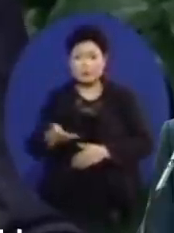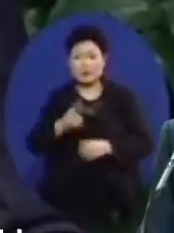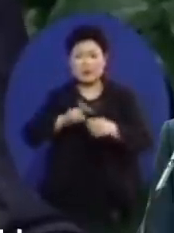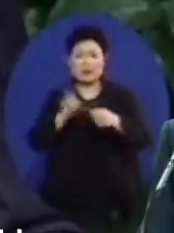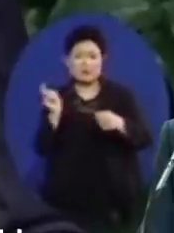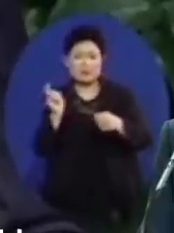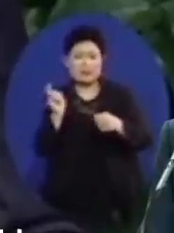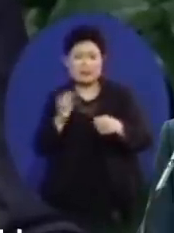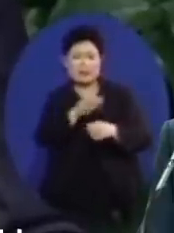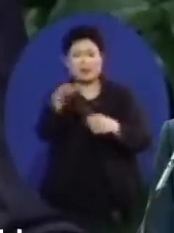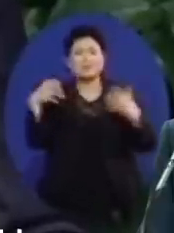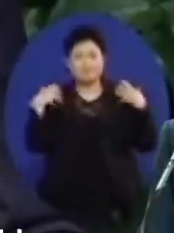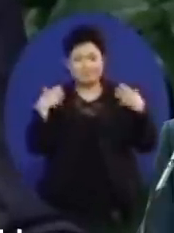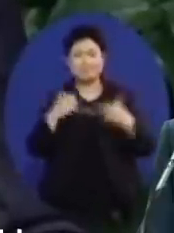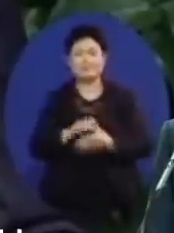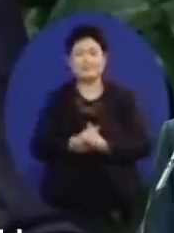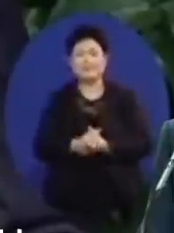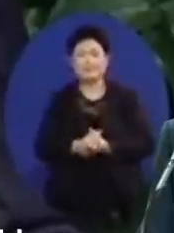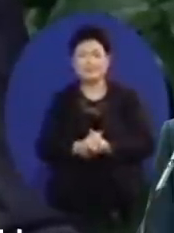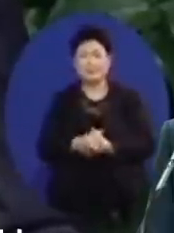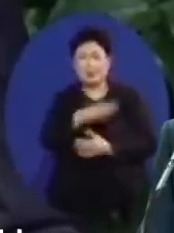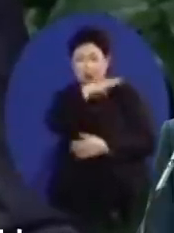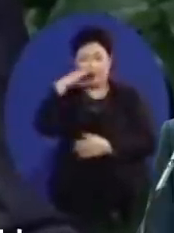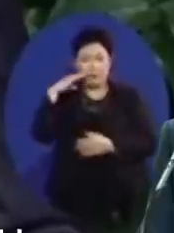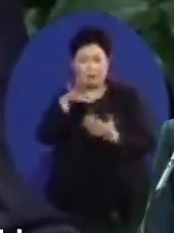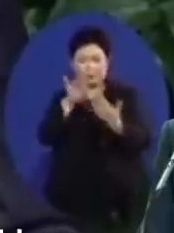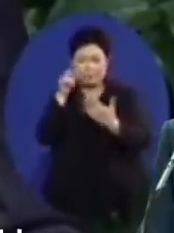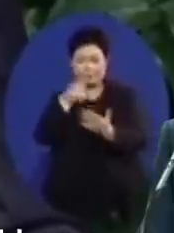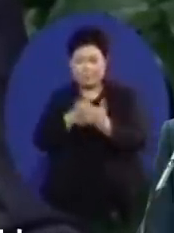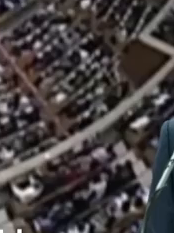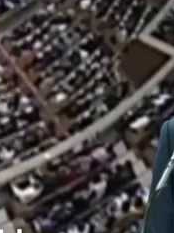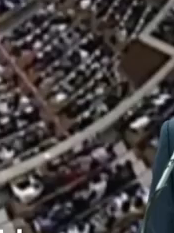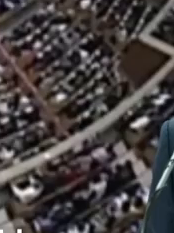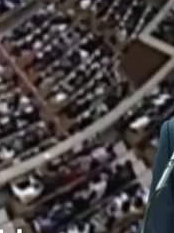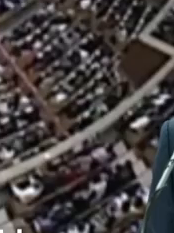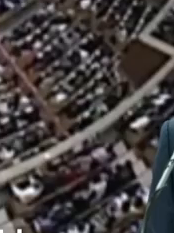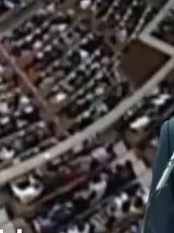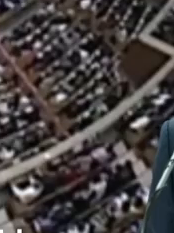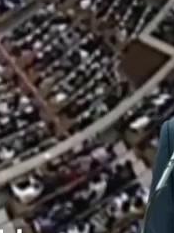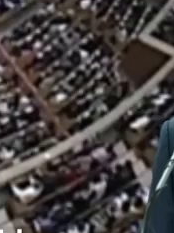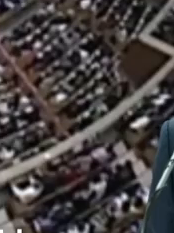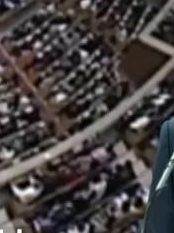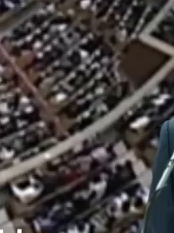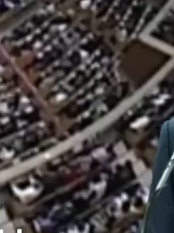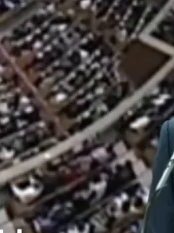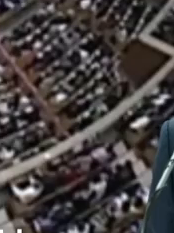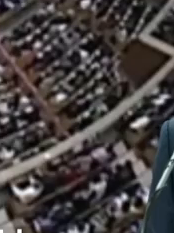열쇠를 가지고 있는 것입니다. 올바르게 선택하면 기적이 일어나게 되는 것입니다.